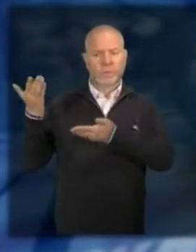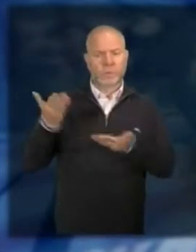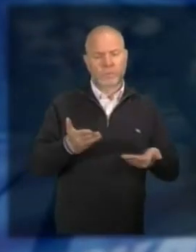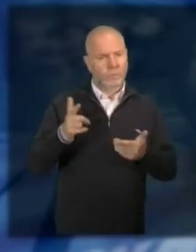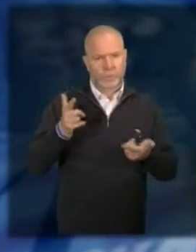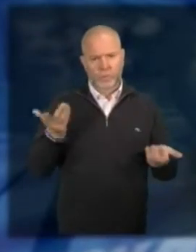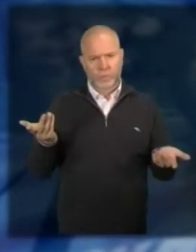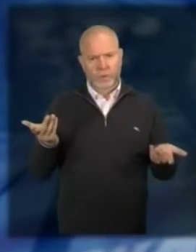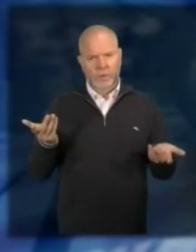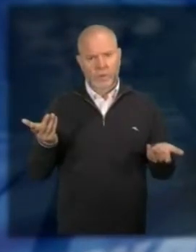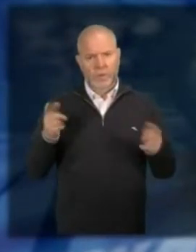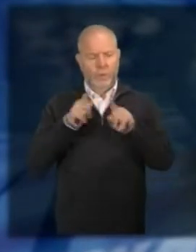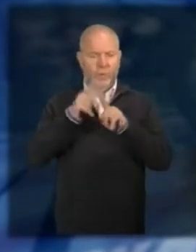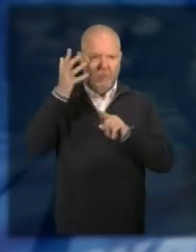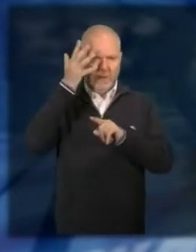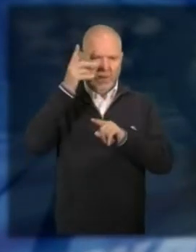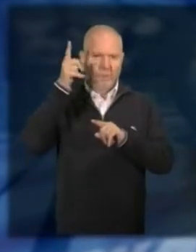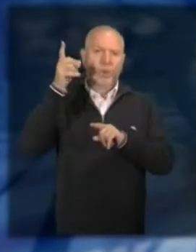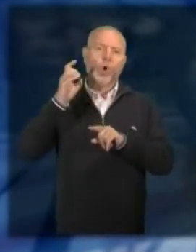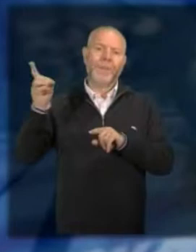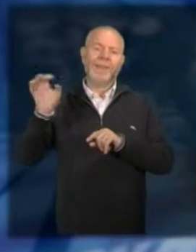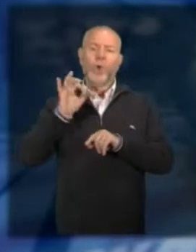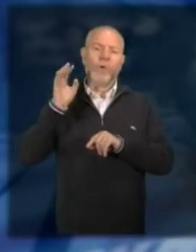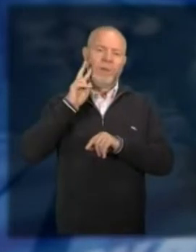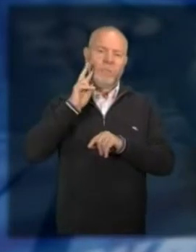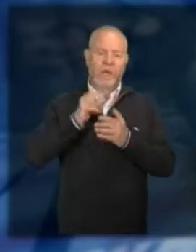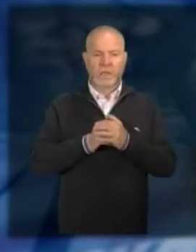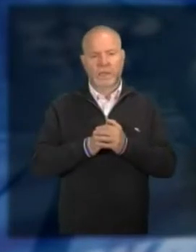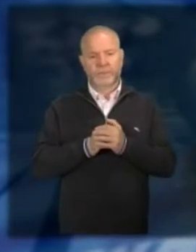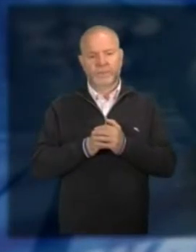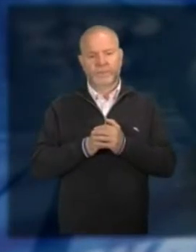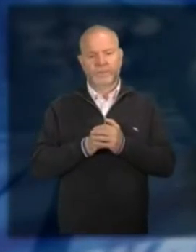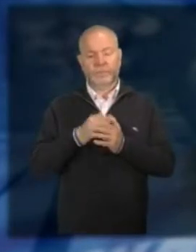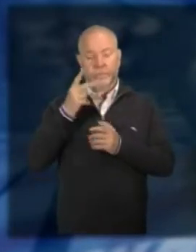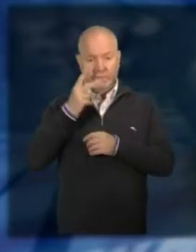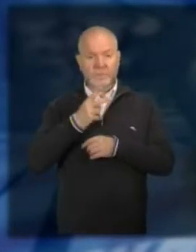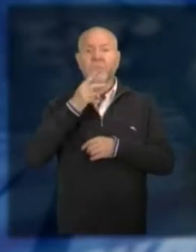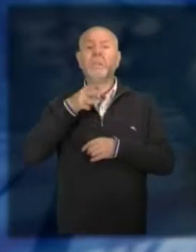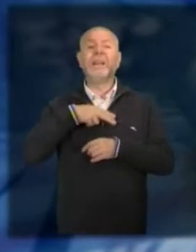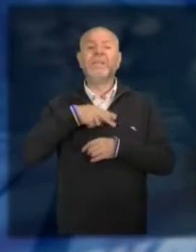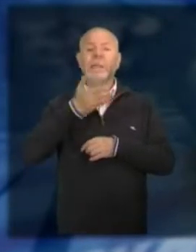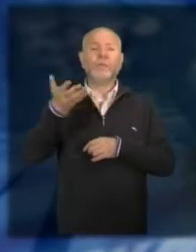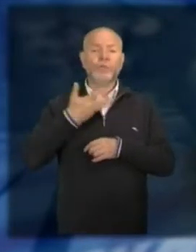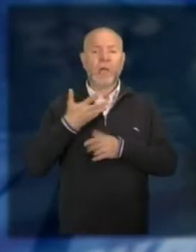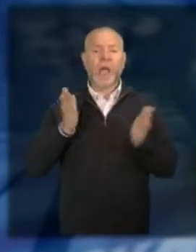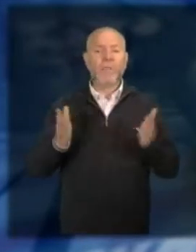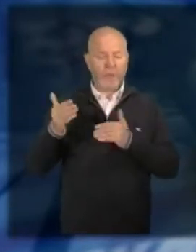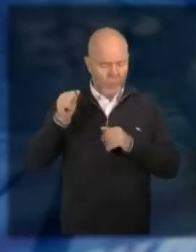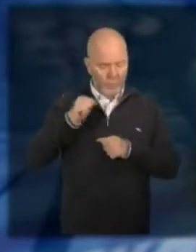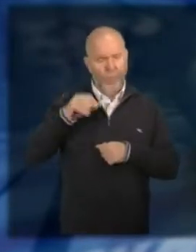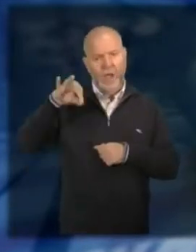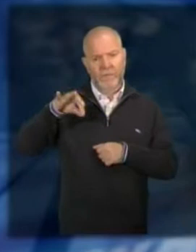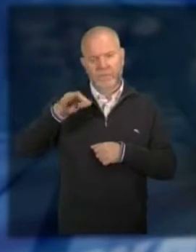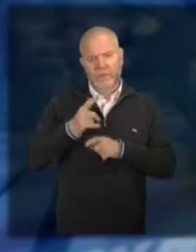di accoglienza come avviene invece a Domegna e Verbania. Sono i privati che se hanno degli appartamenti possono affittarli con i requisiti